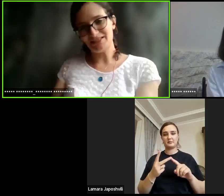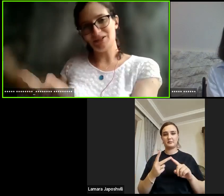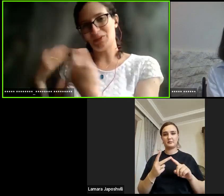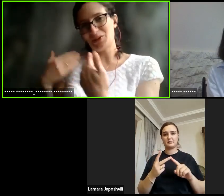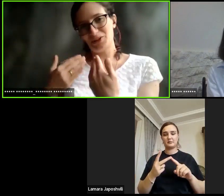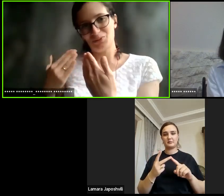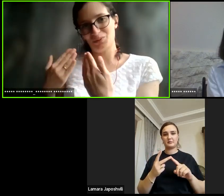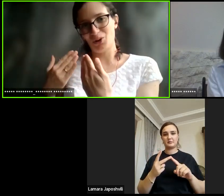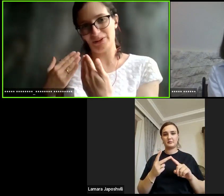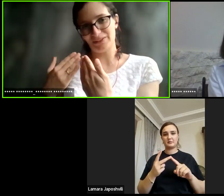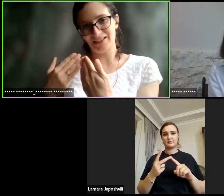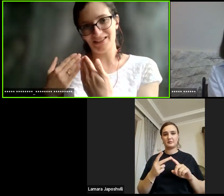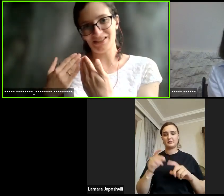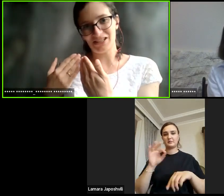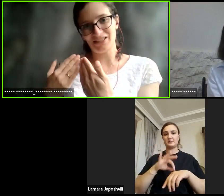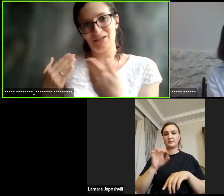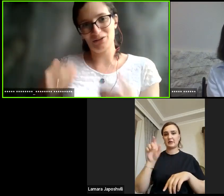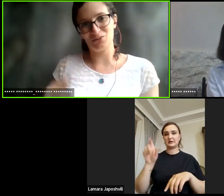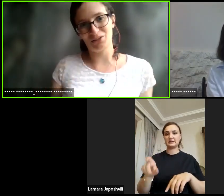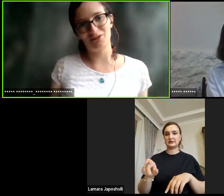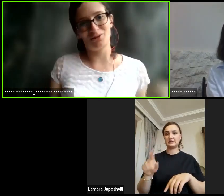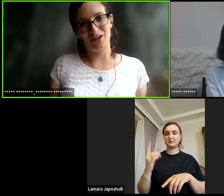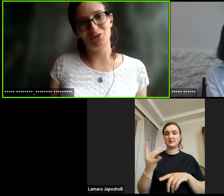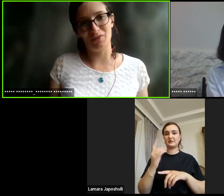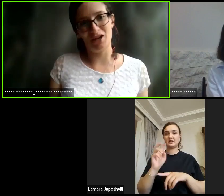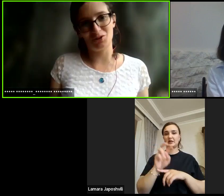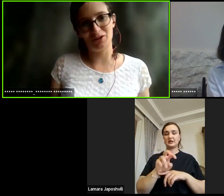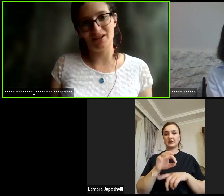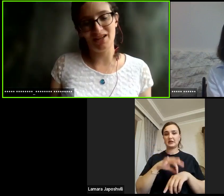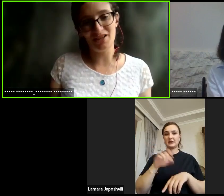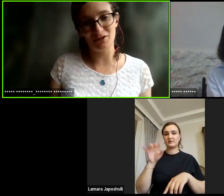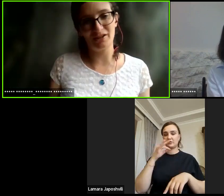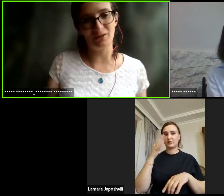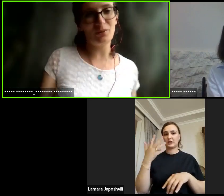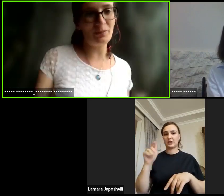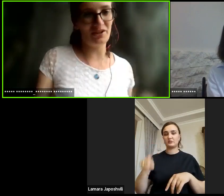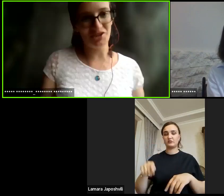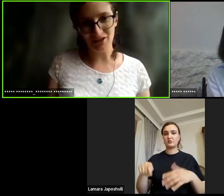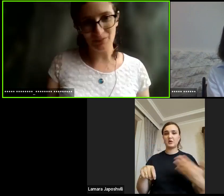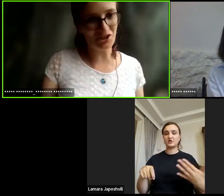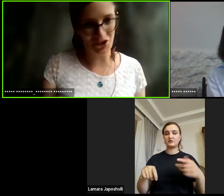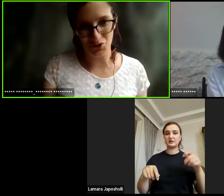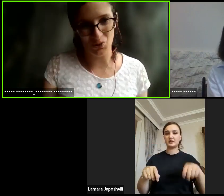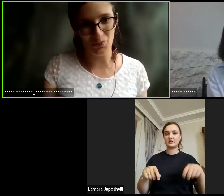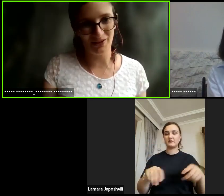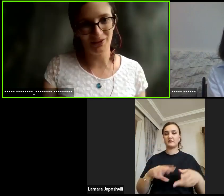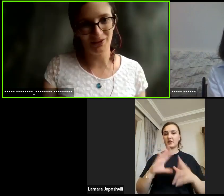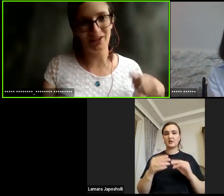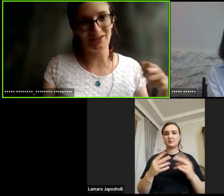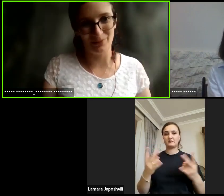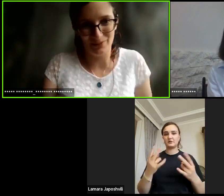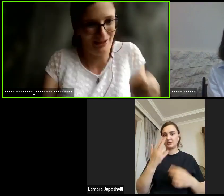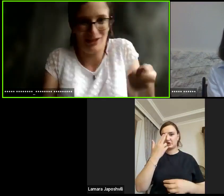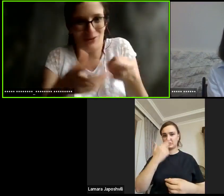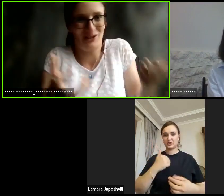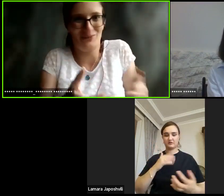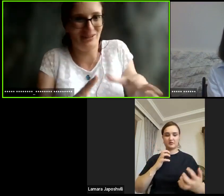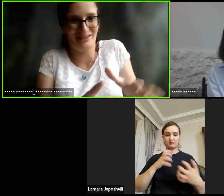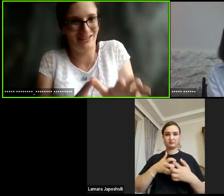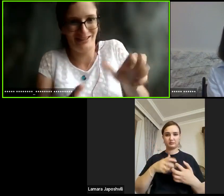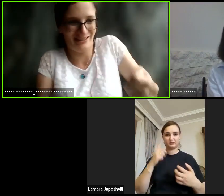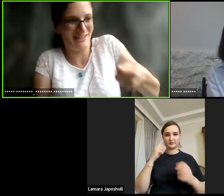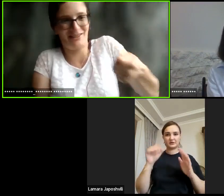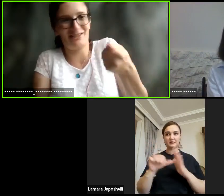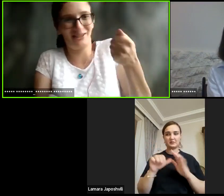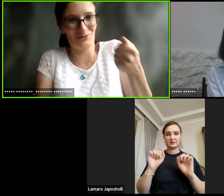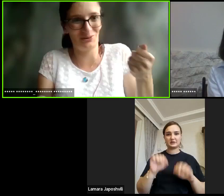თქვა პაციენტი პირველად მოხდა კლინიკაში და იმას უთხრეთ რომ ხელჯოხი მარჯვენა მხარეს დაიჭიროს მაგრამ ყველაფერს სჭირდება შეჩრება ხო აი დამხმარე